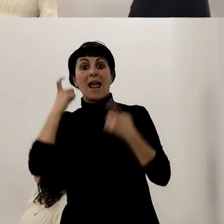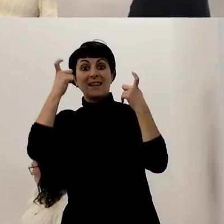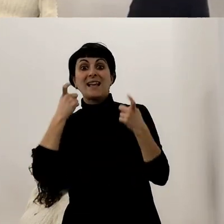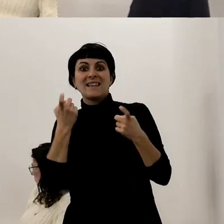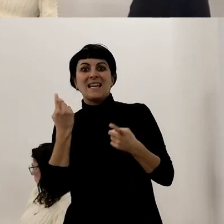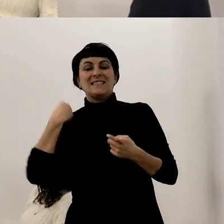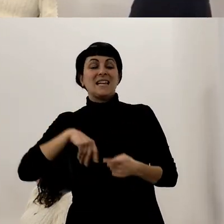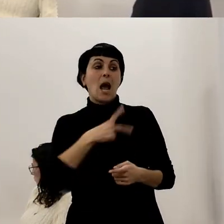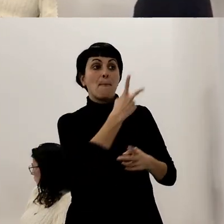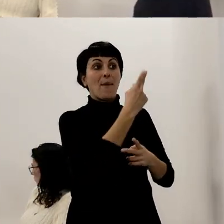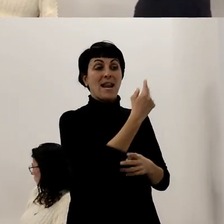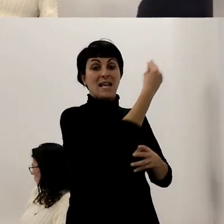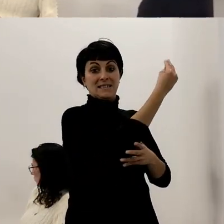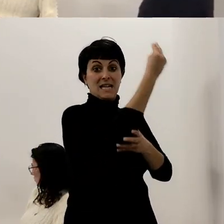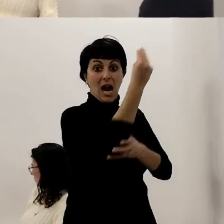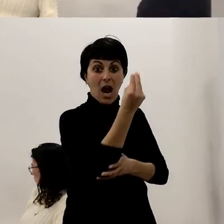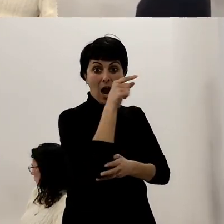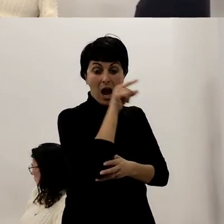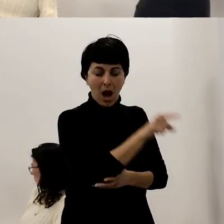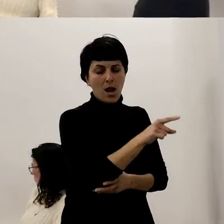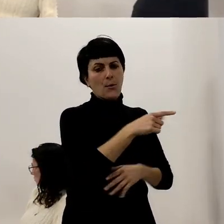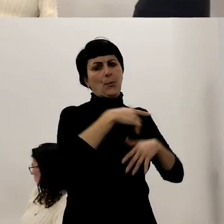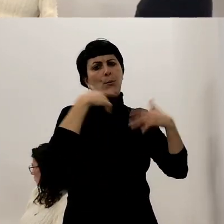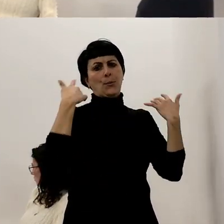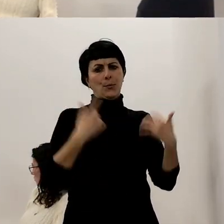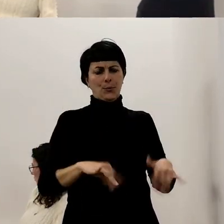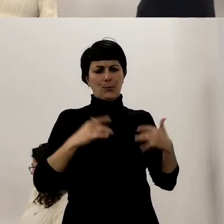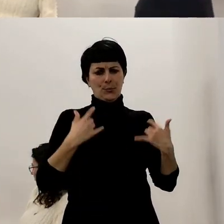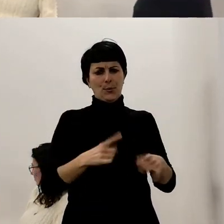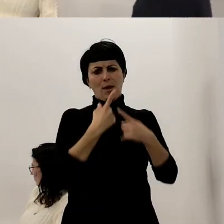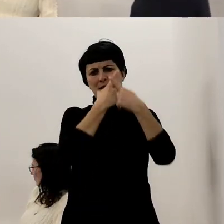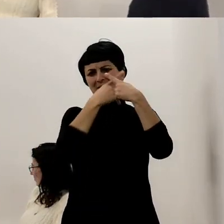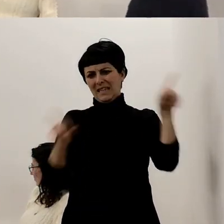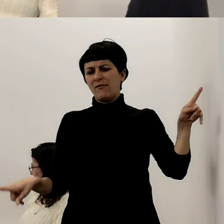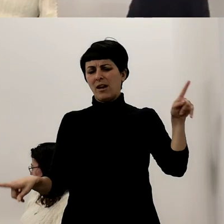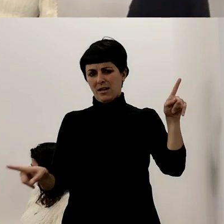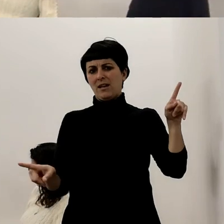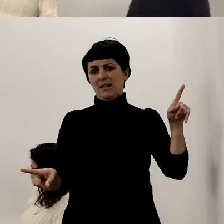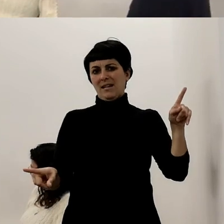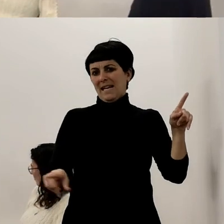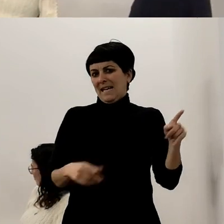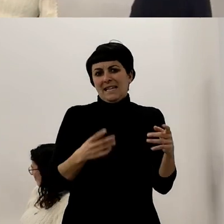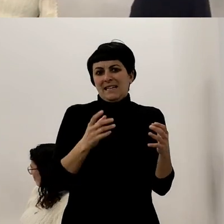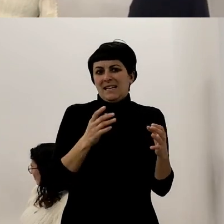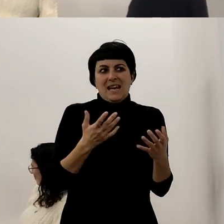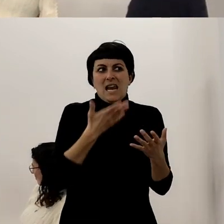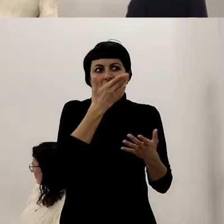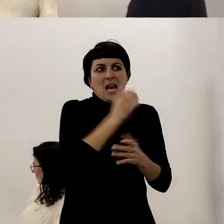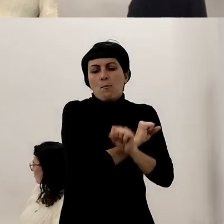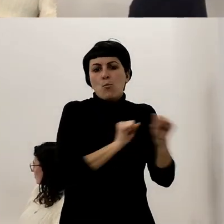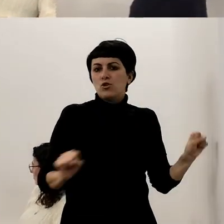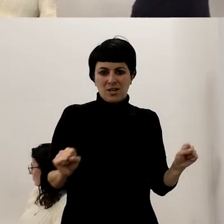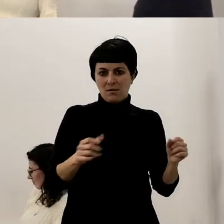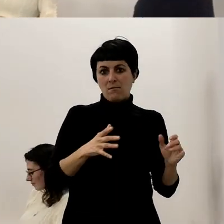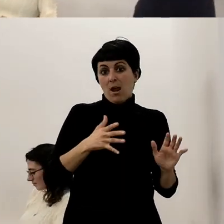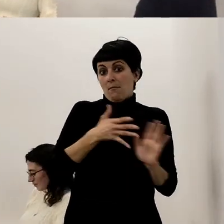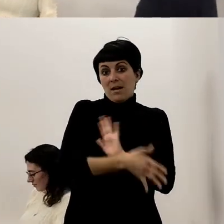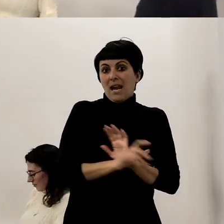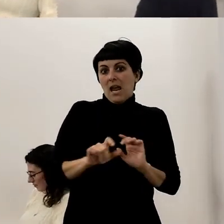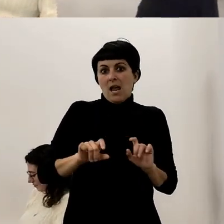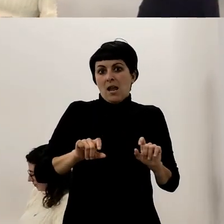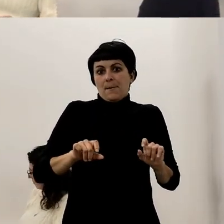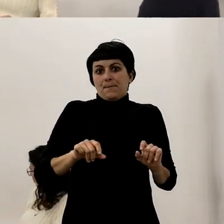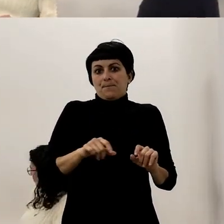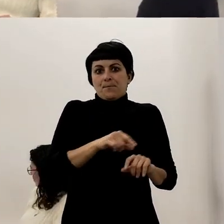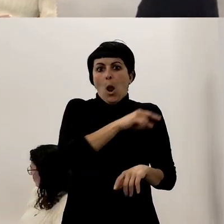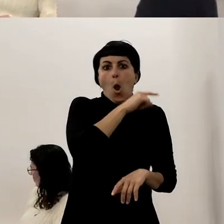germans i és, o sigui, pràcticament, sí, per temes de naturalesa, al final